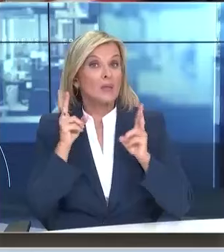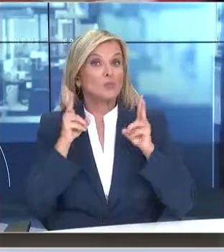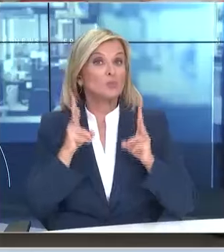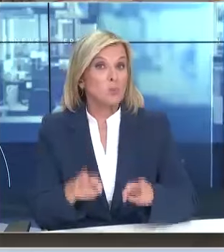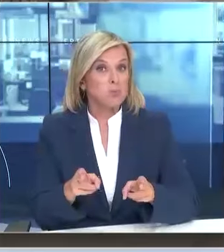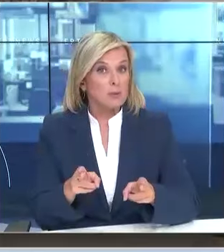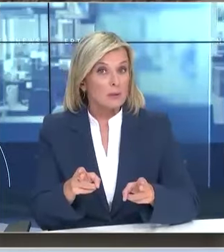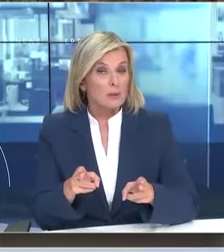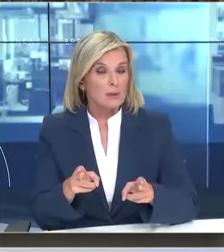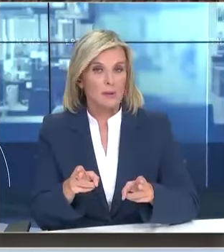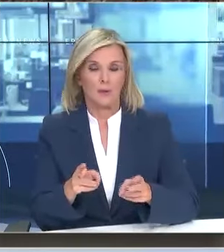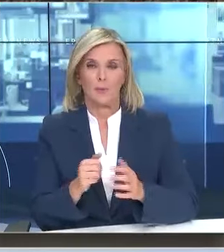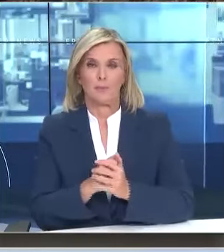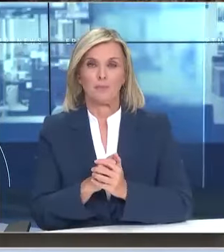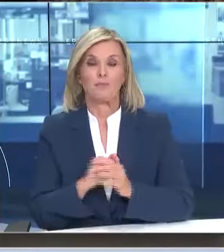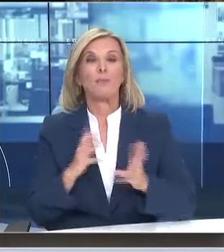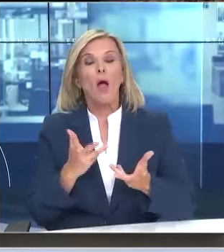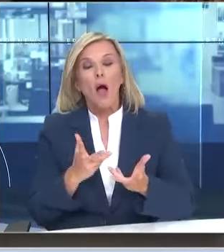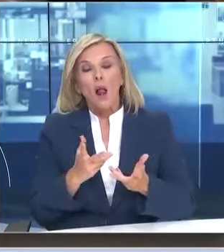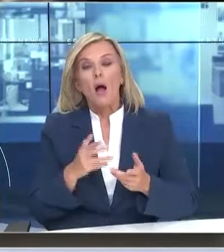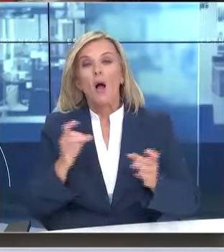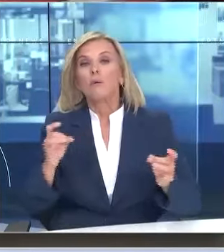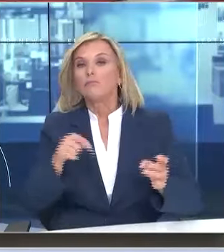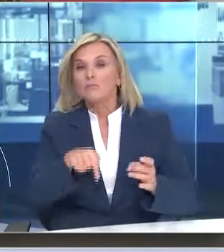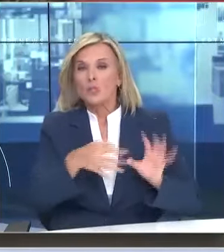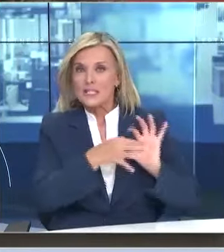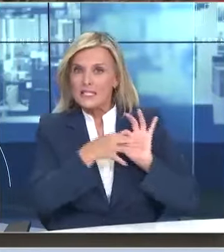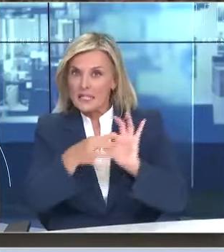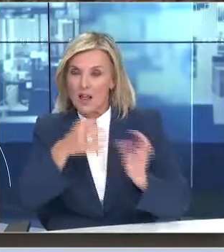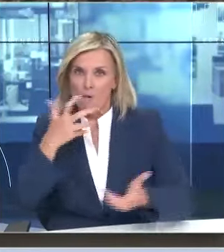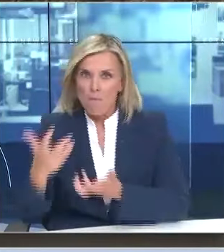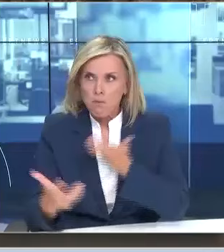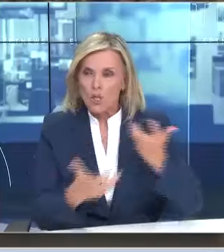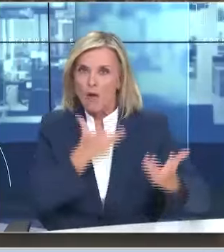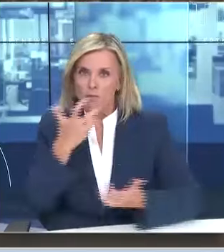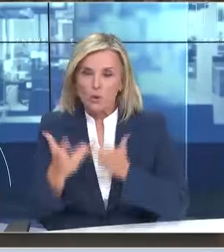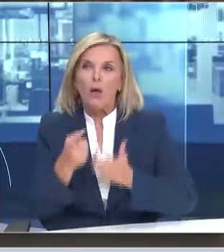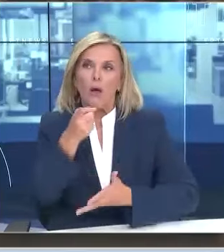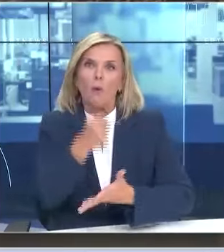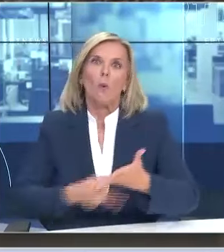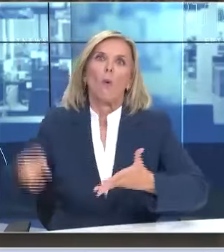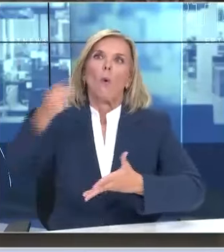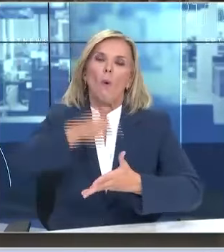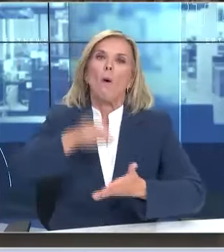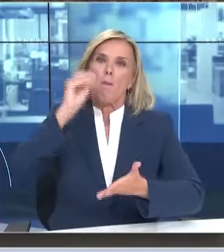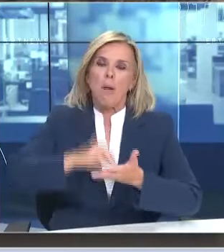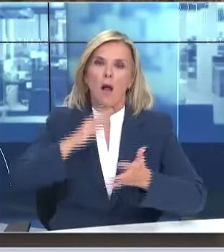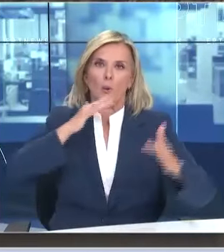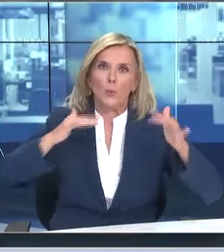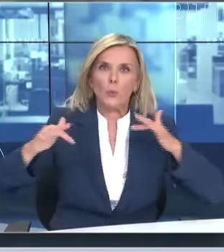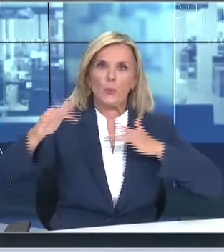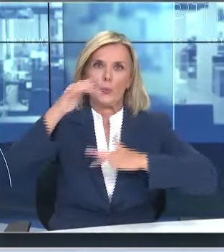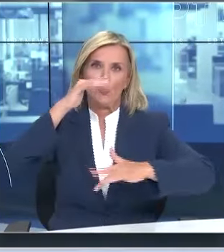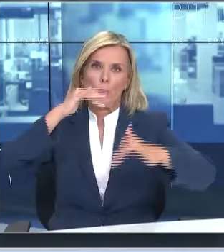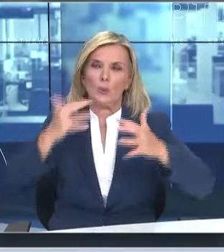μεριά, εφόσον συνεχίζουν και με εστίες, προφανέστατα αυτό θα δημιουργεί περαιτέρω. Θα μπαίνουν